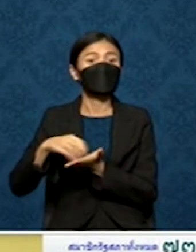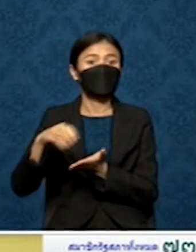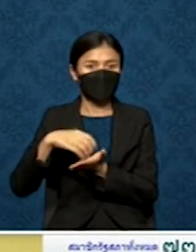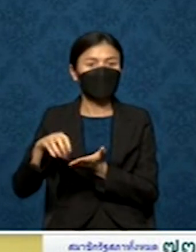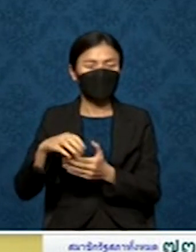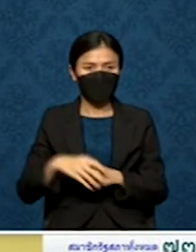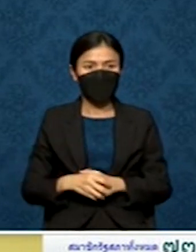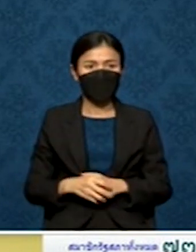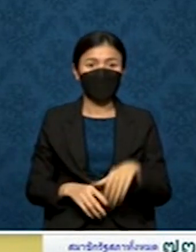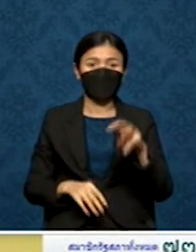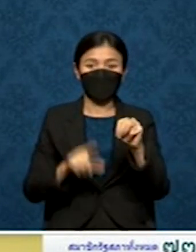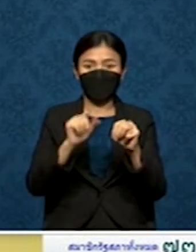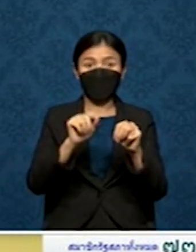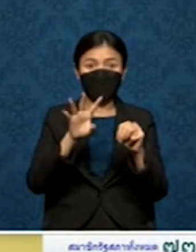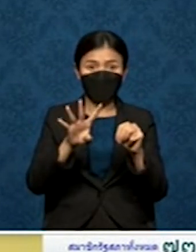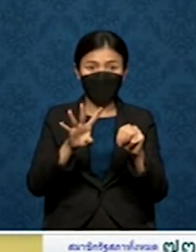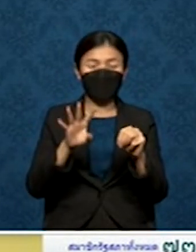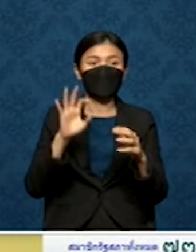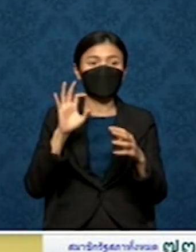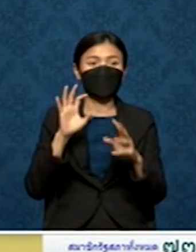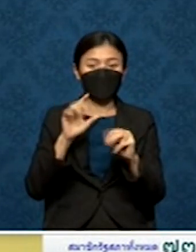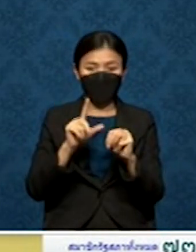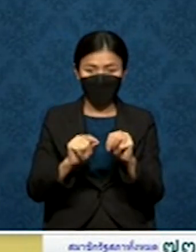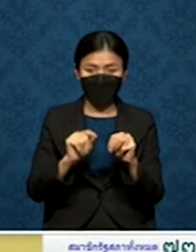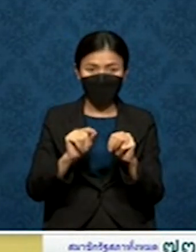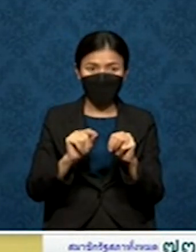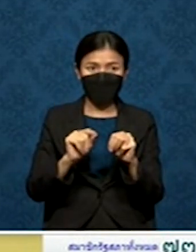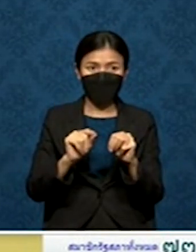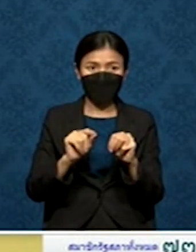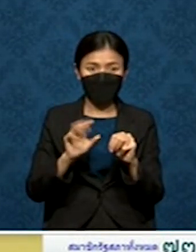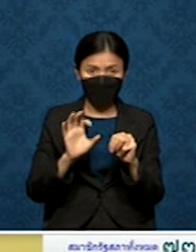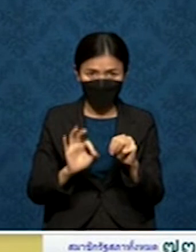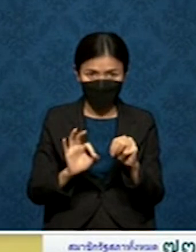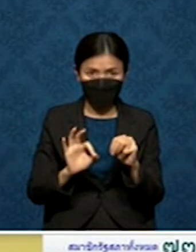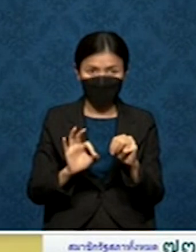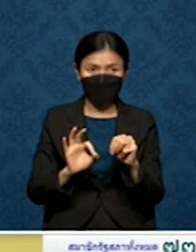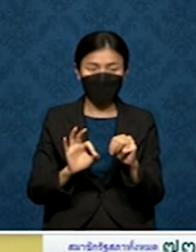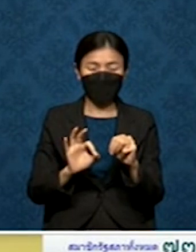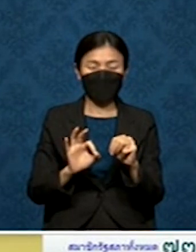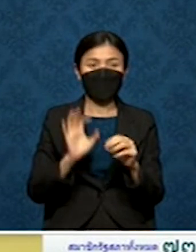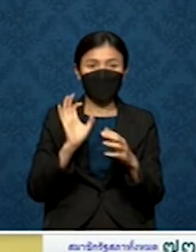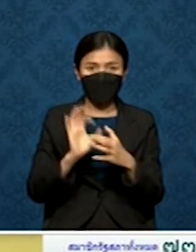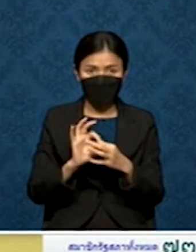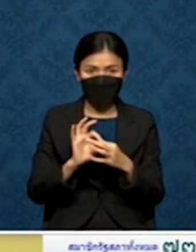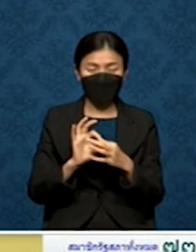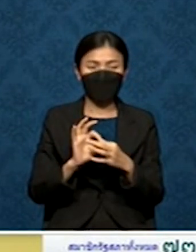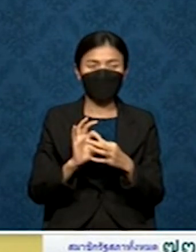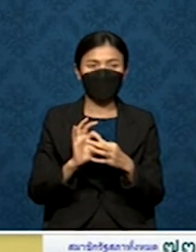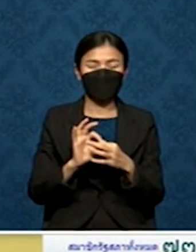เริ่มตั้งแต่มาตรา24สิทธิเสรีภาพมาตรา29เป็นเรื่องของการคุ้มคร